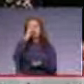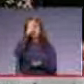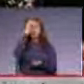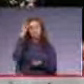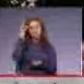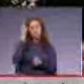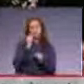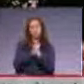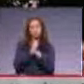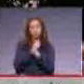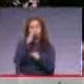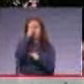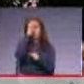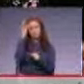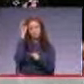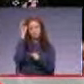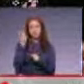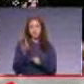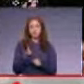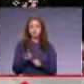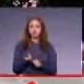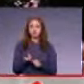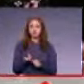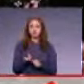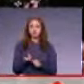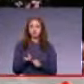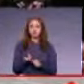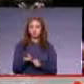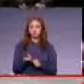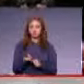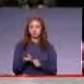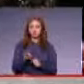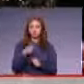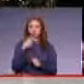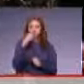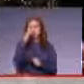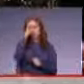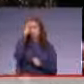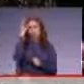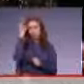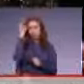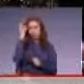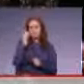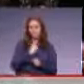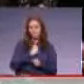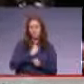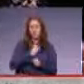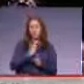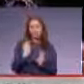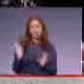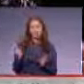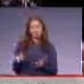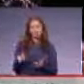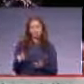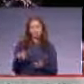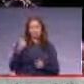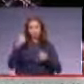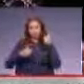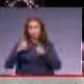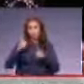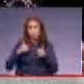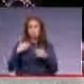وجاي لك حاجة هتجي لك لما تكون في بق الأسد من جوه، ولك حاجة هتجي لك الحاجة